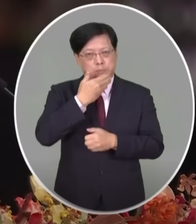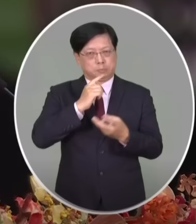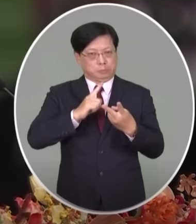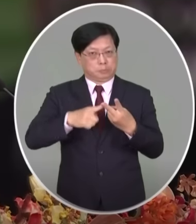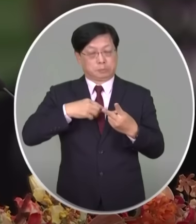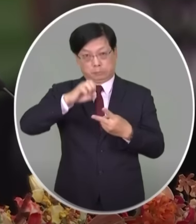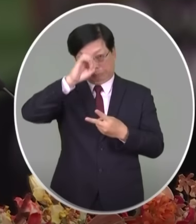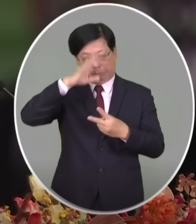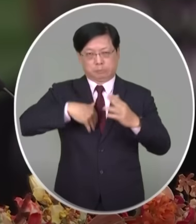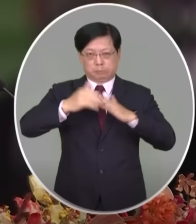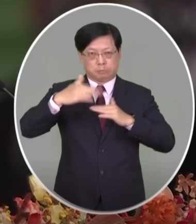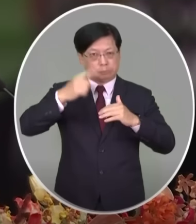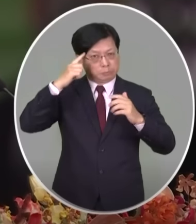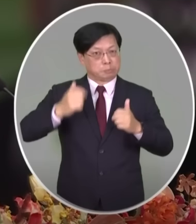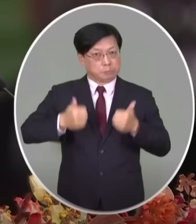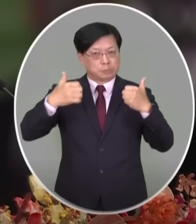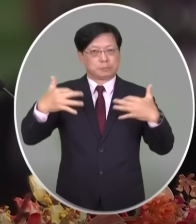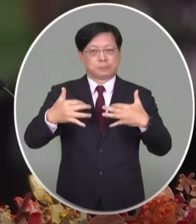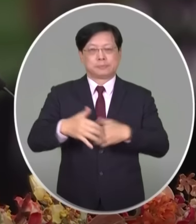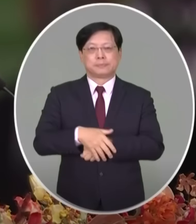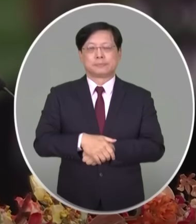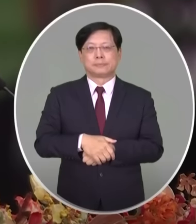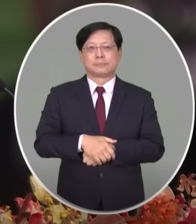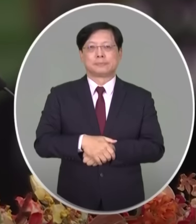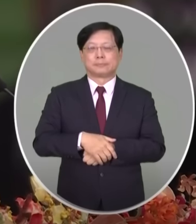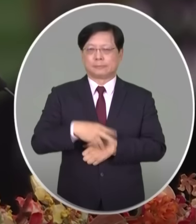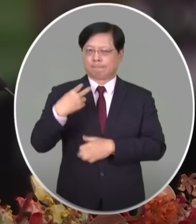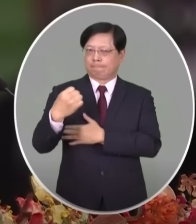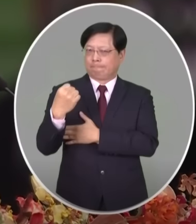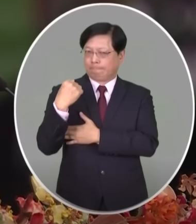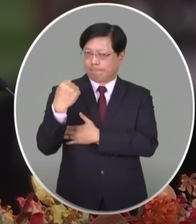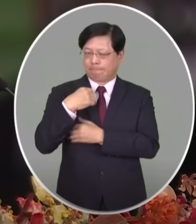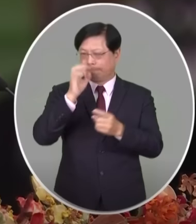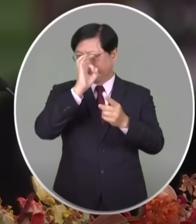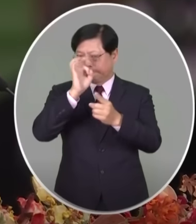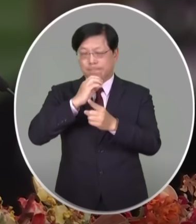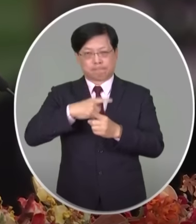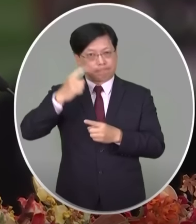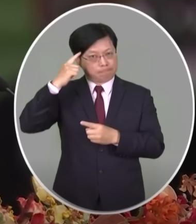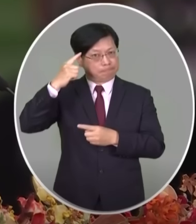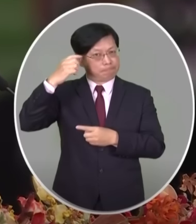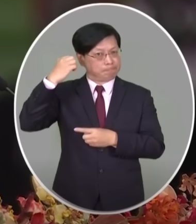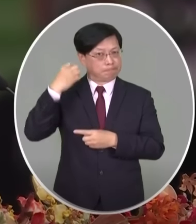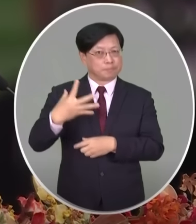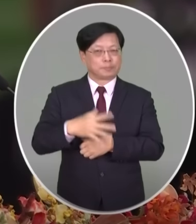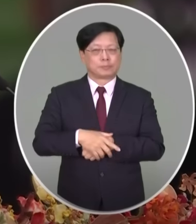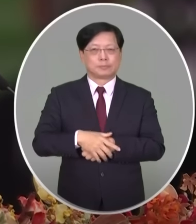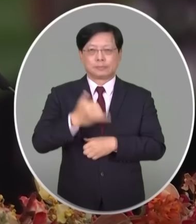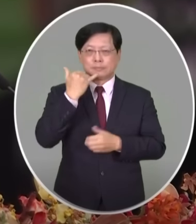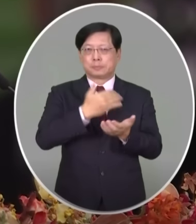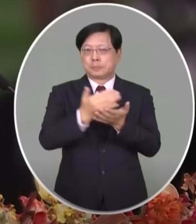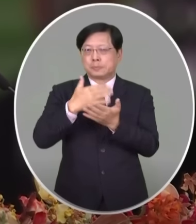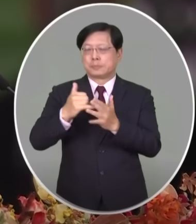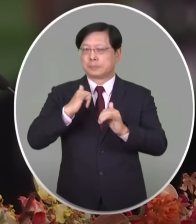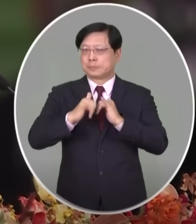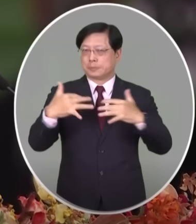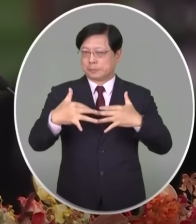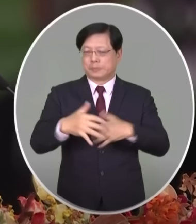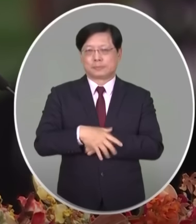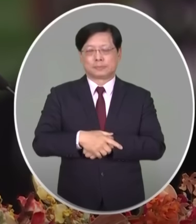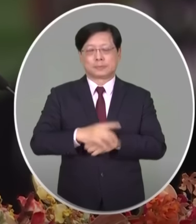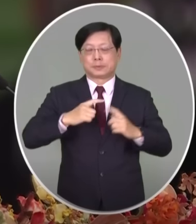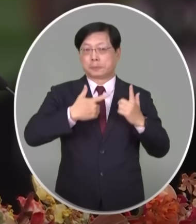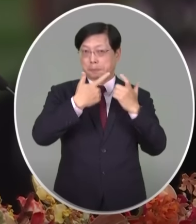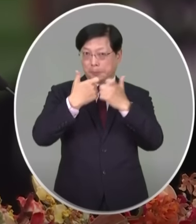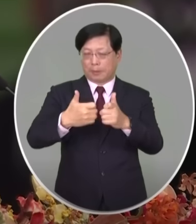朝野有共识的议题，以积极行动、创新思维解决明末，来回